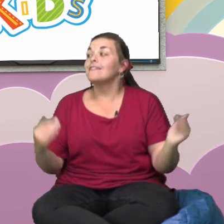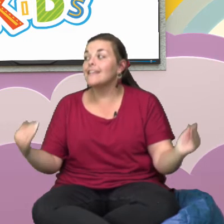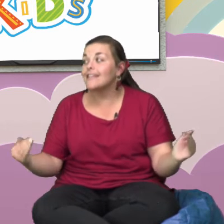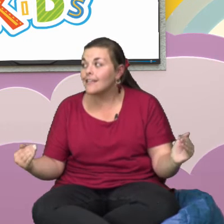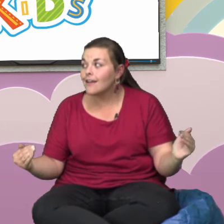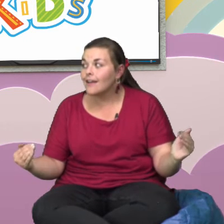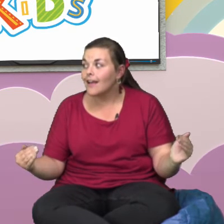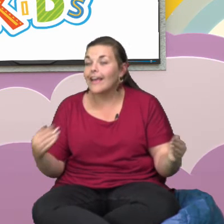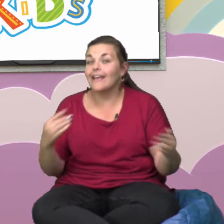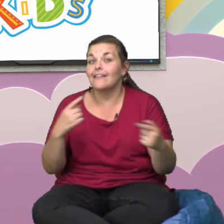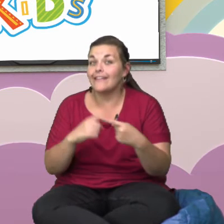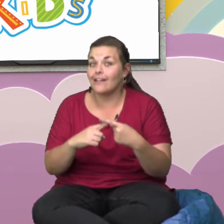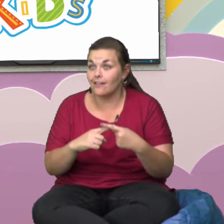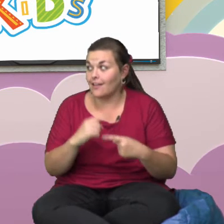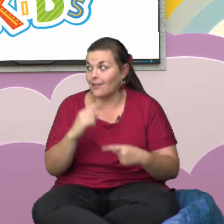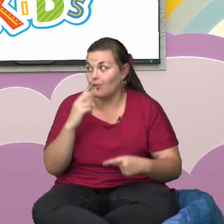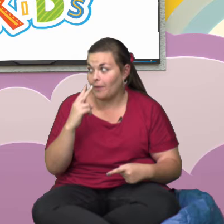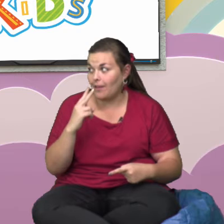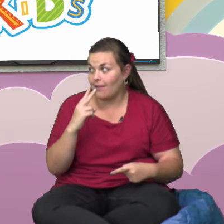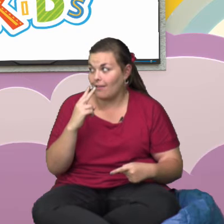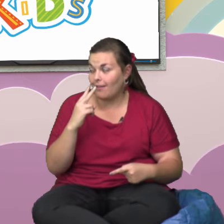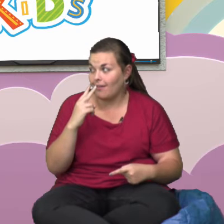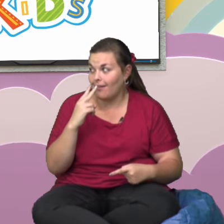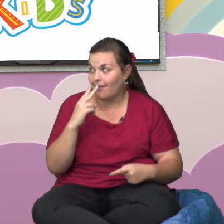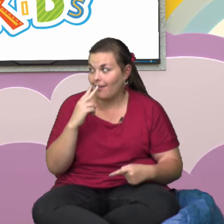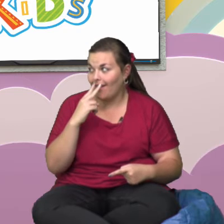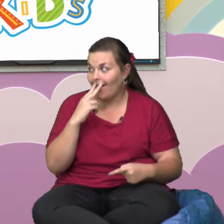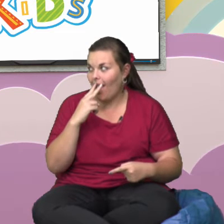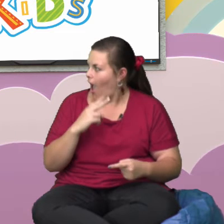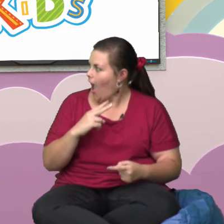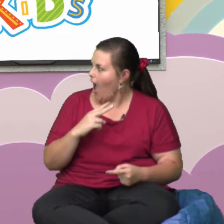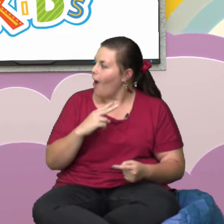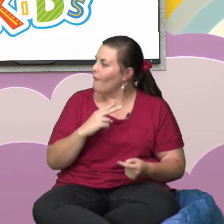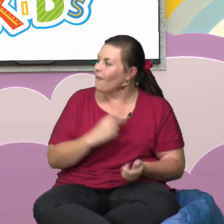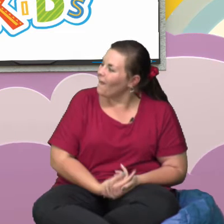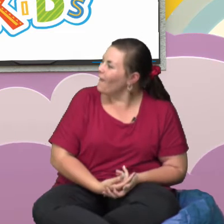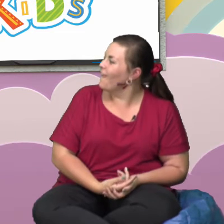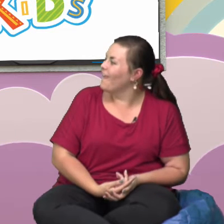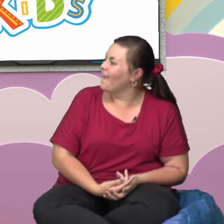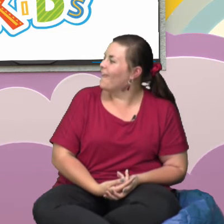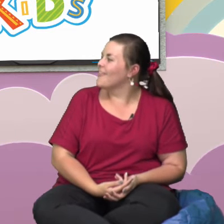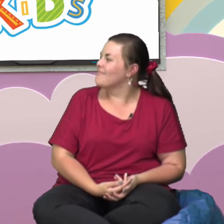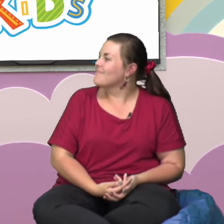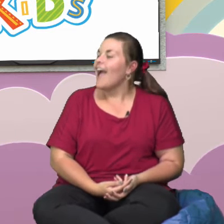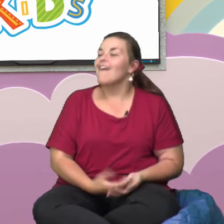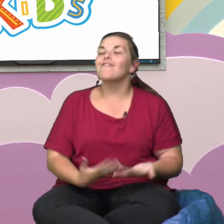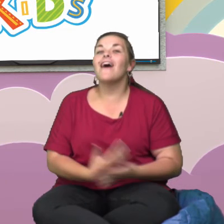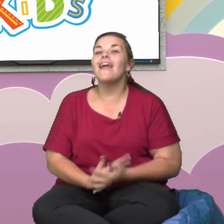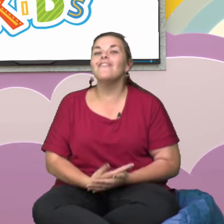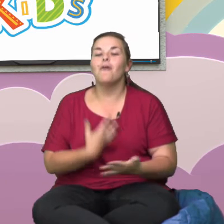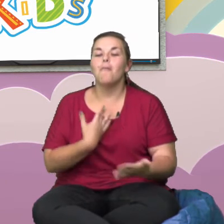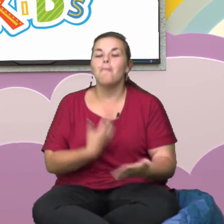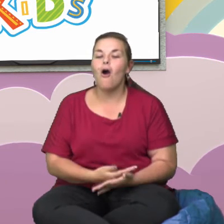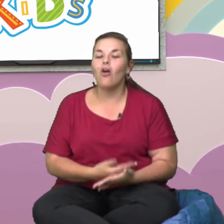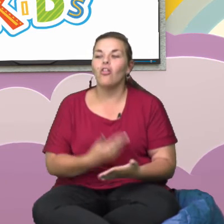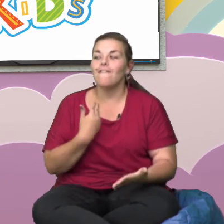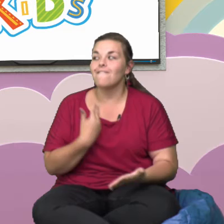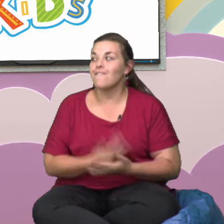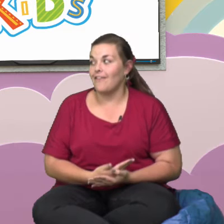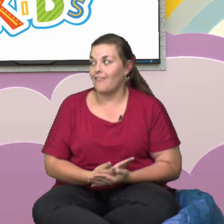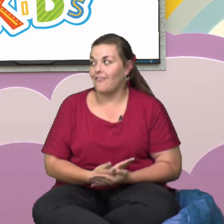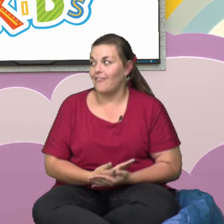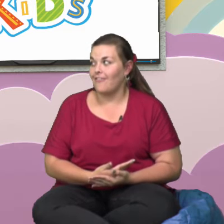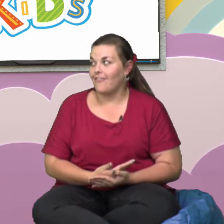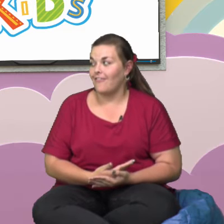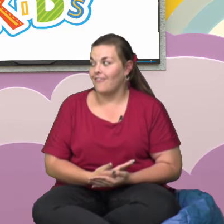2, 10 gedeel deur 2. 5, Hou op! 5 maal